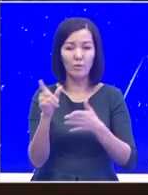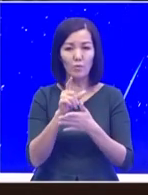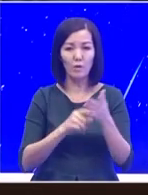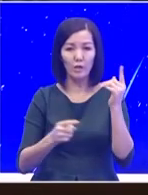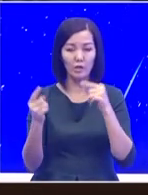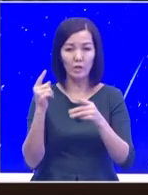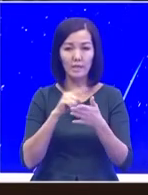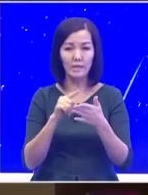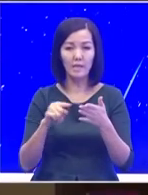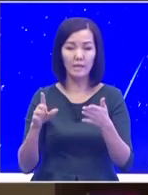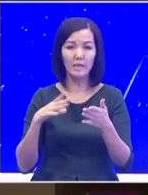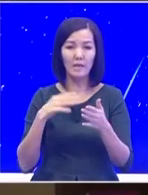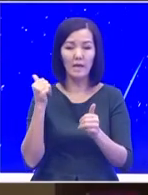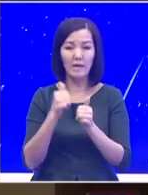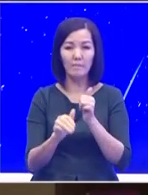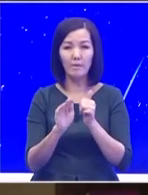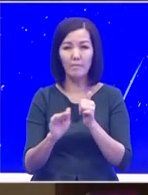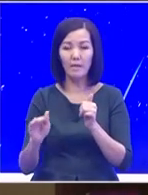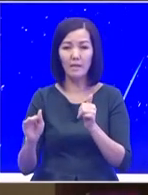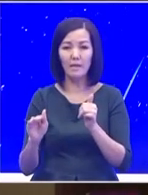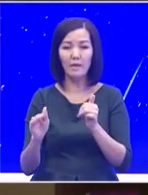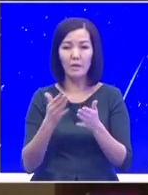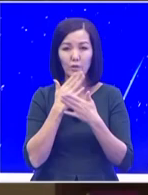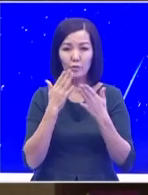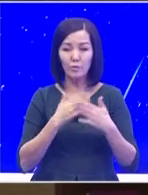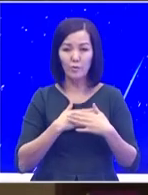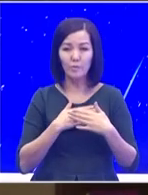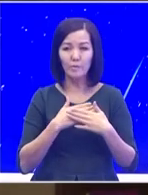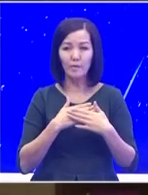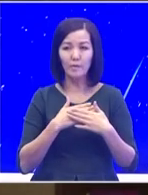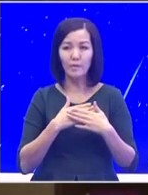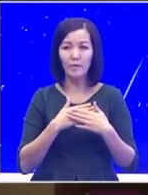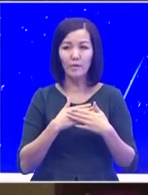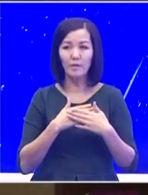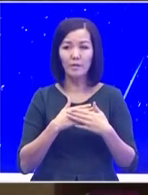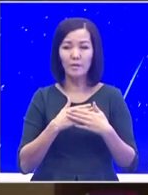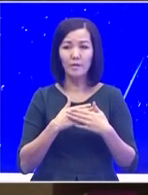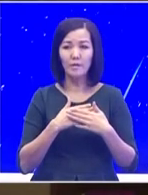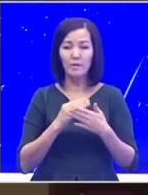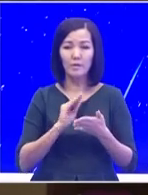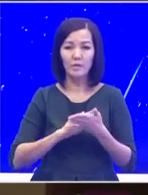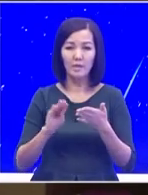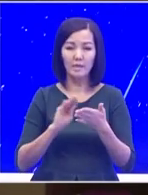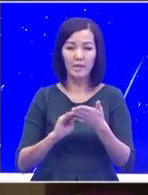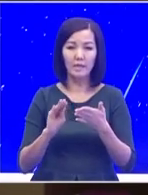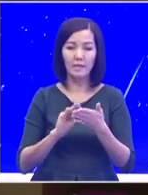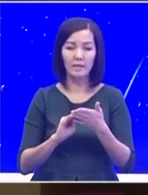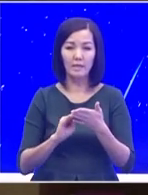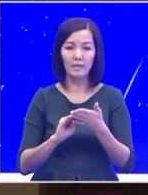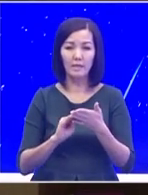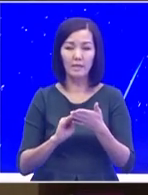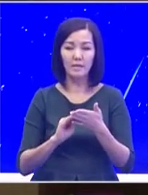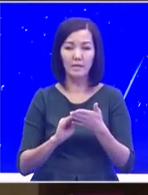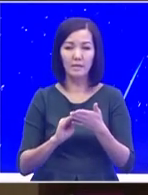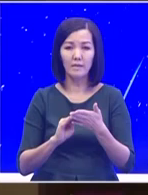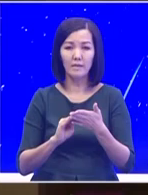Өлең жазатын әрбір баланы өзіне жақын тартып, осы өлең жазатын болса, ол баланың